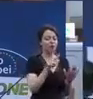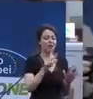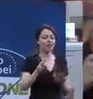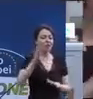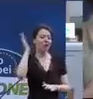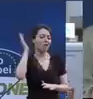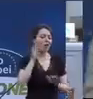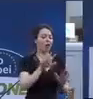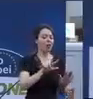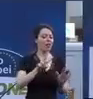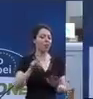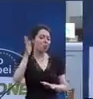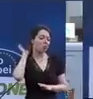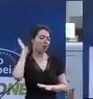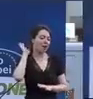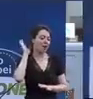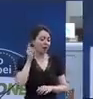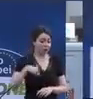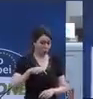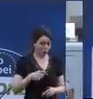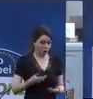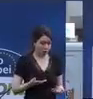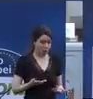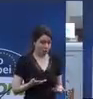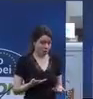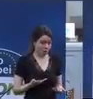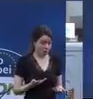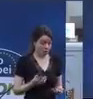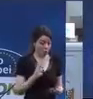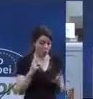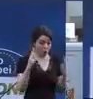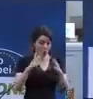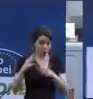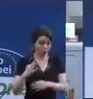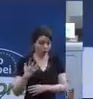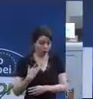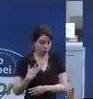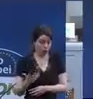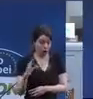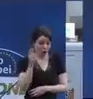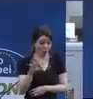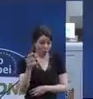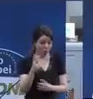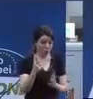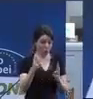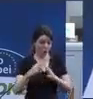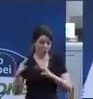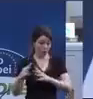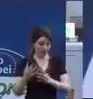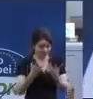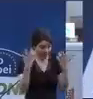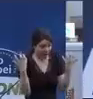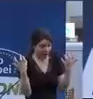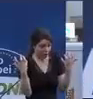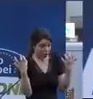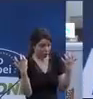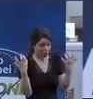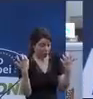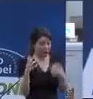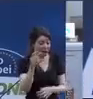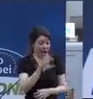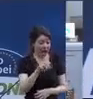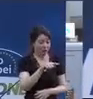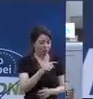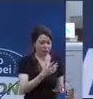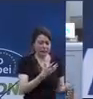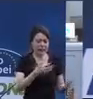o nel 92 siamo con due guerre alla porte dell'Europa chiaro l'Europa